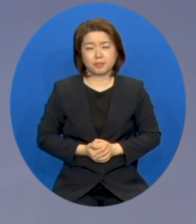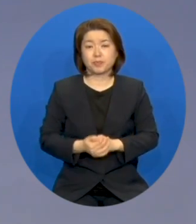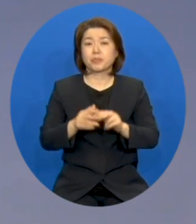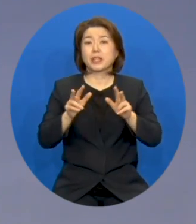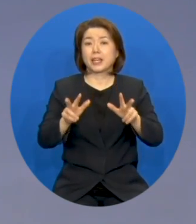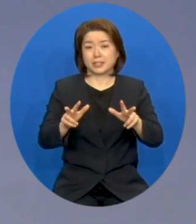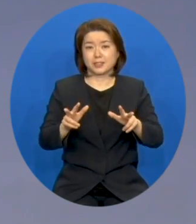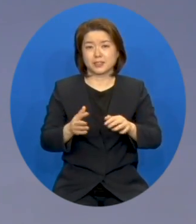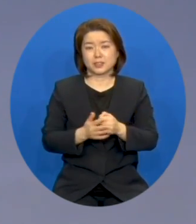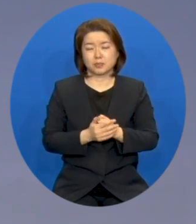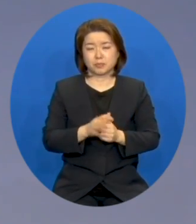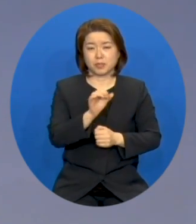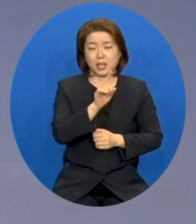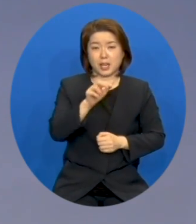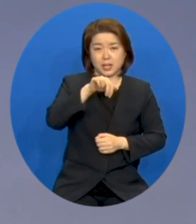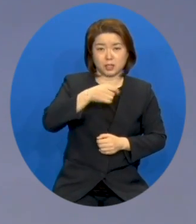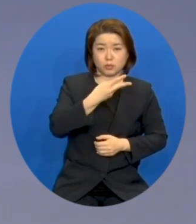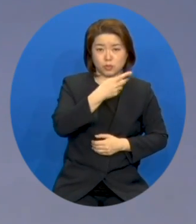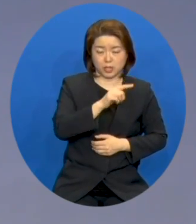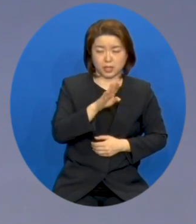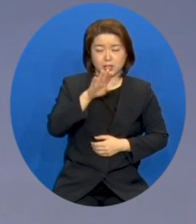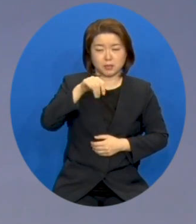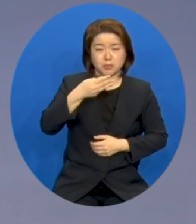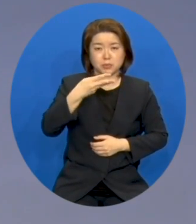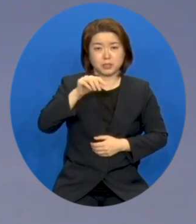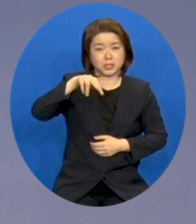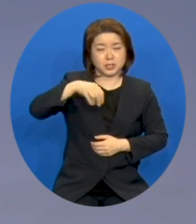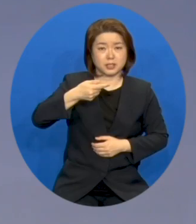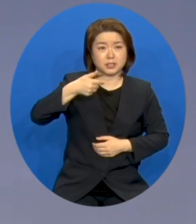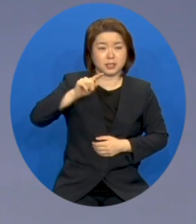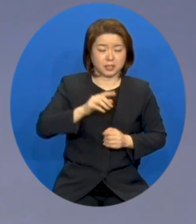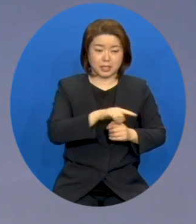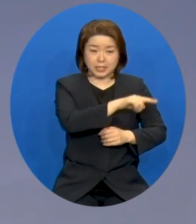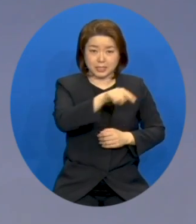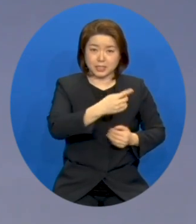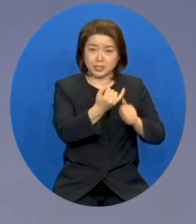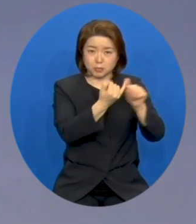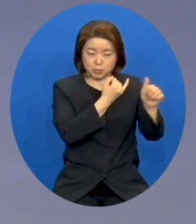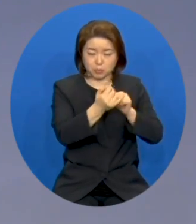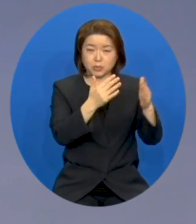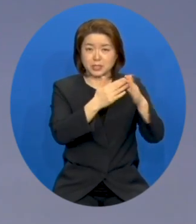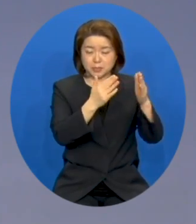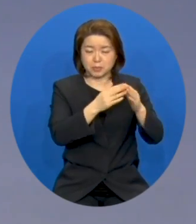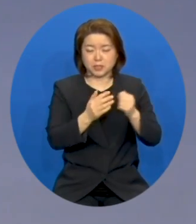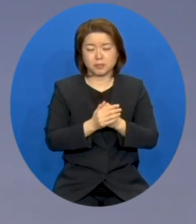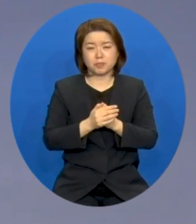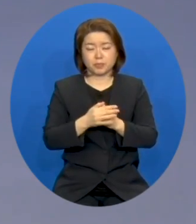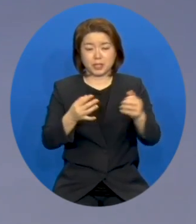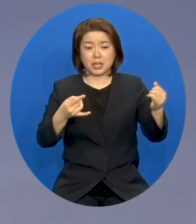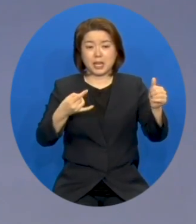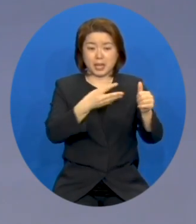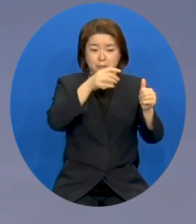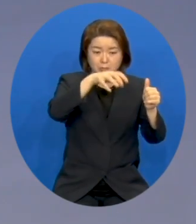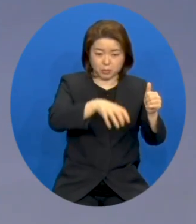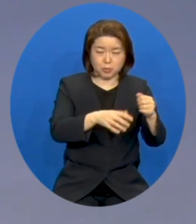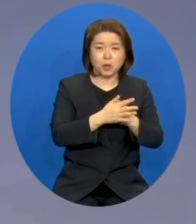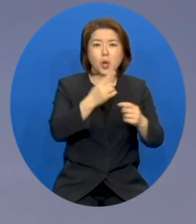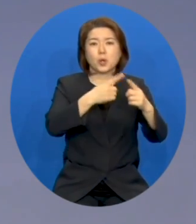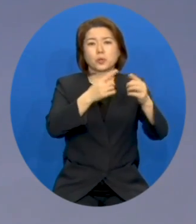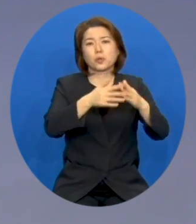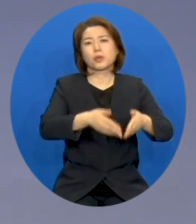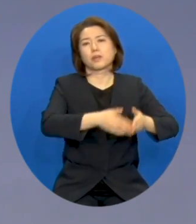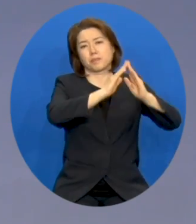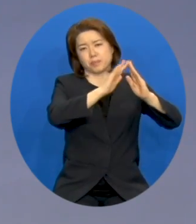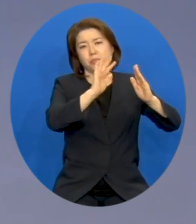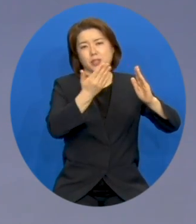지금 이 아굴라 브리스가 부부의 집이 그 에베소의 교회가 되어 있는 것을 보게